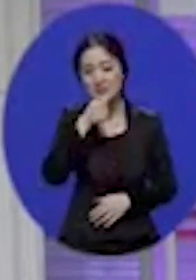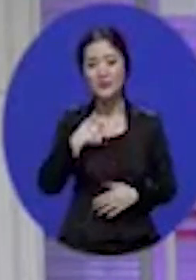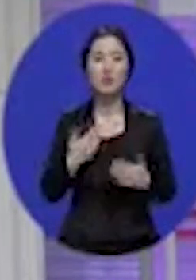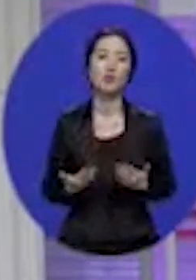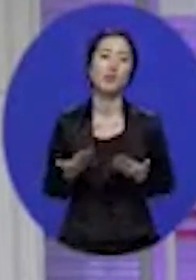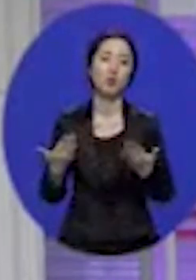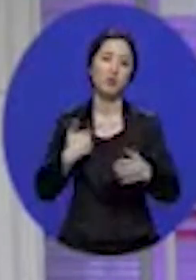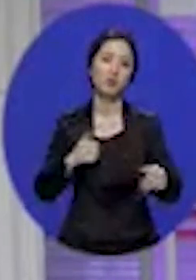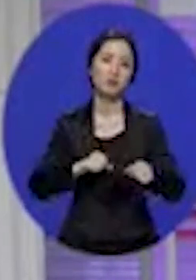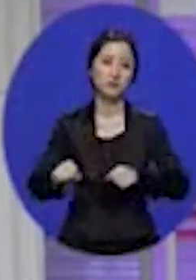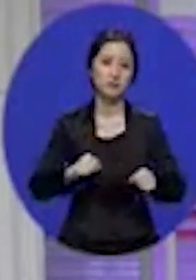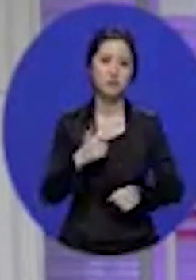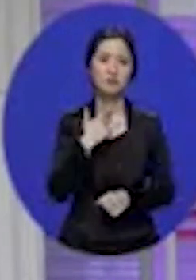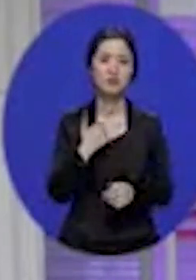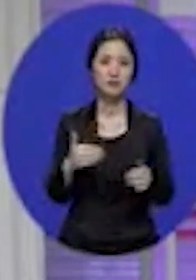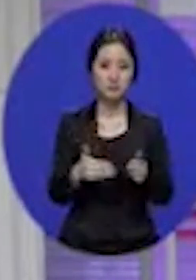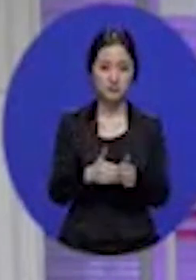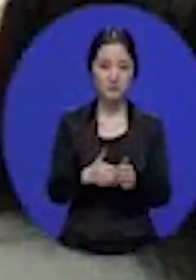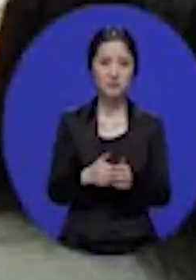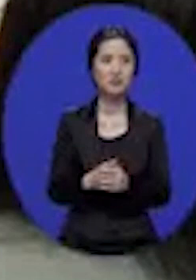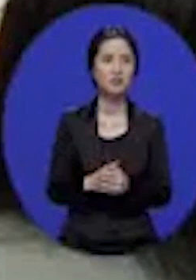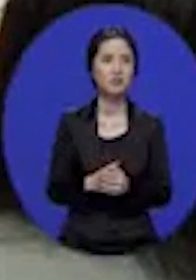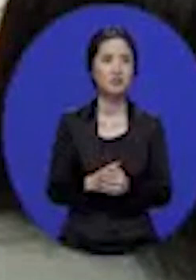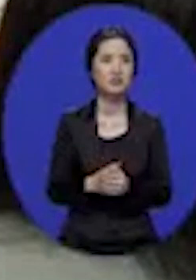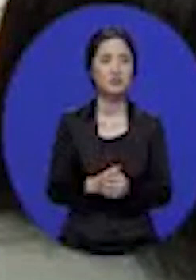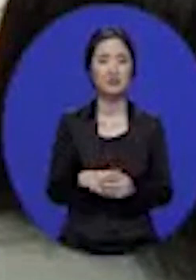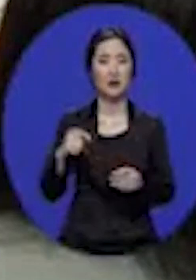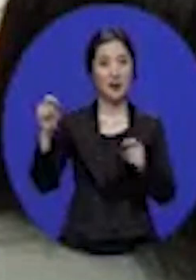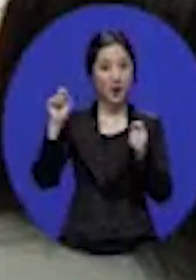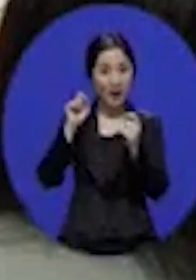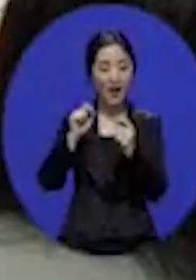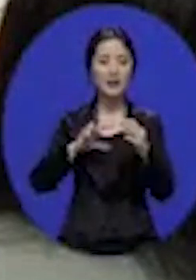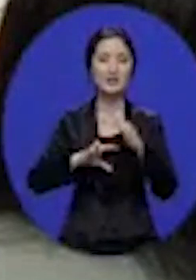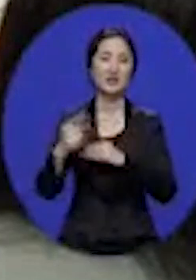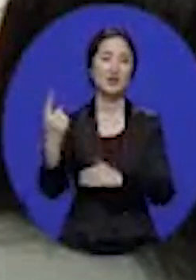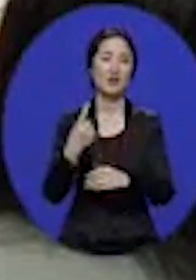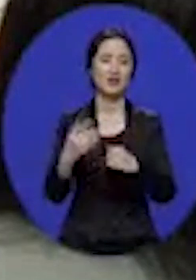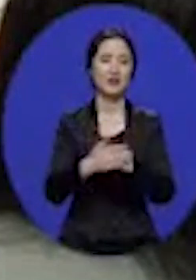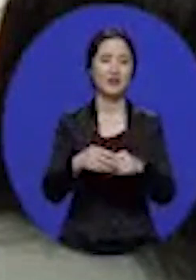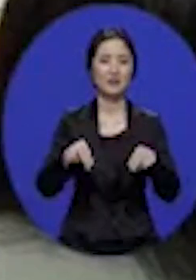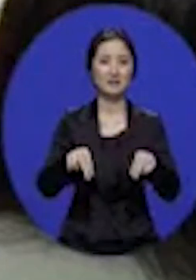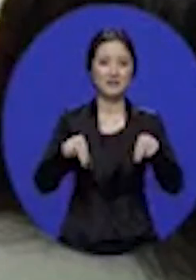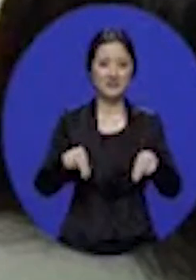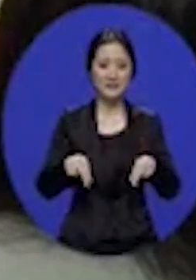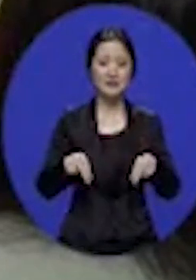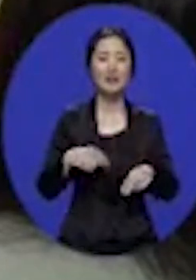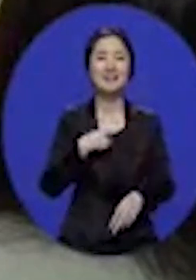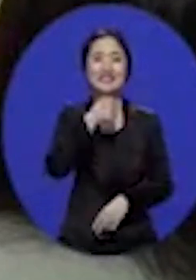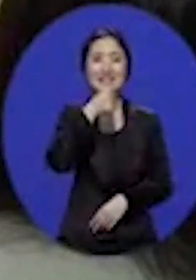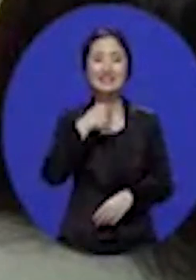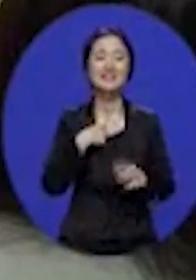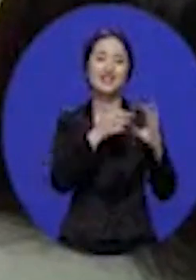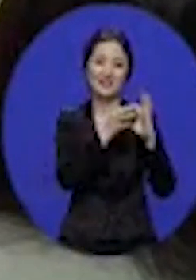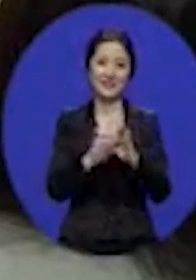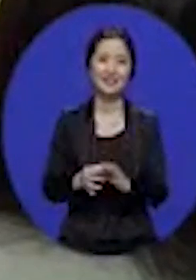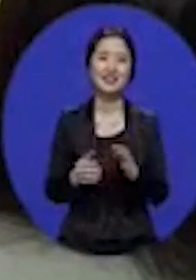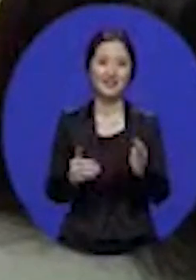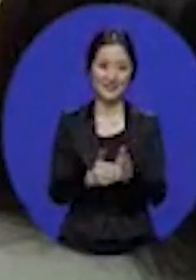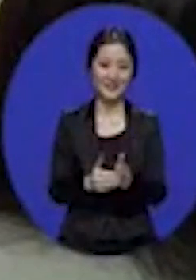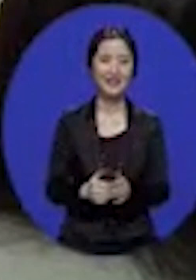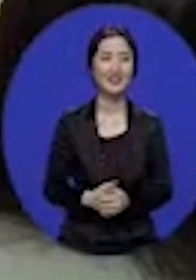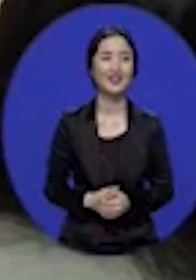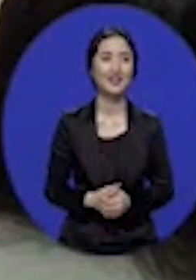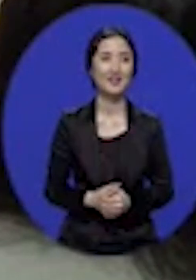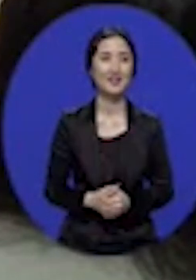다음은 인천행결차가 도착하겠습니다. 한 걸음 물러나 주시기 바랍니다. 그래서 제가 기록되지 않은 우리나라